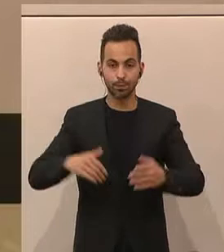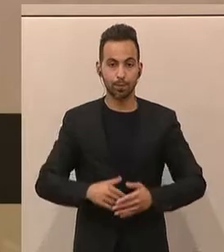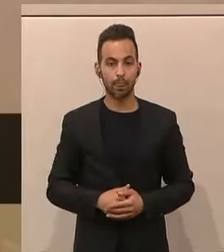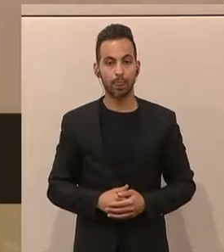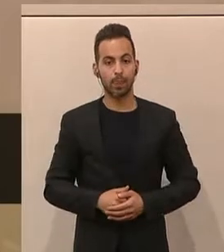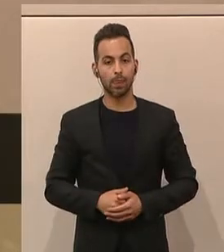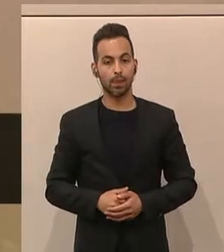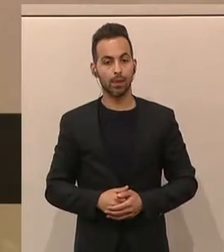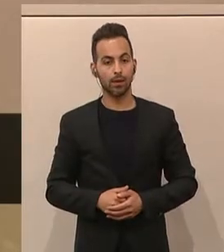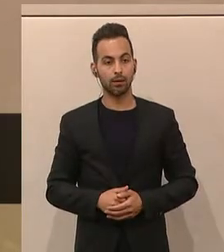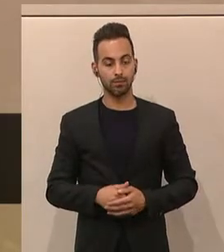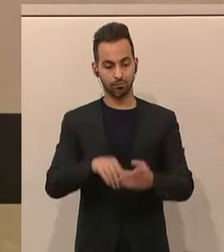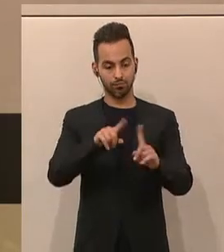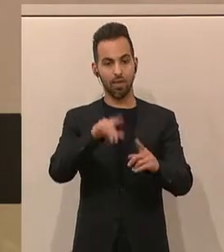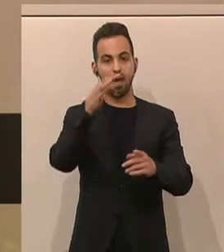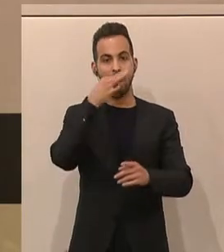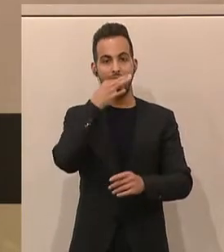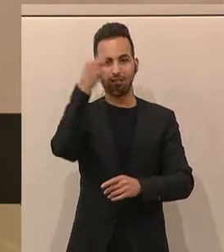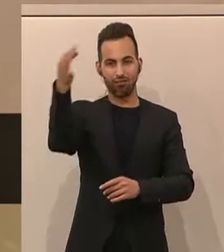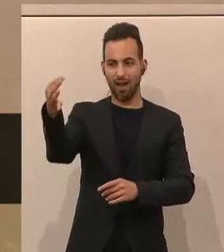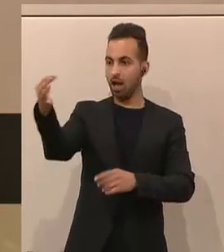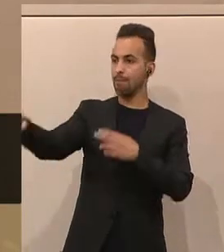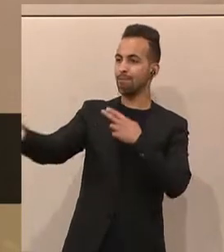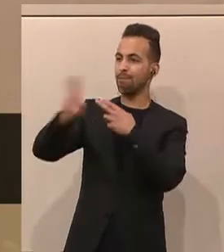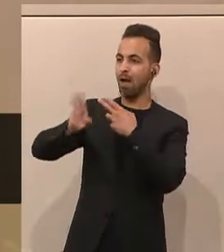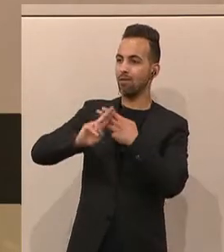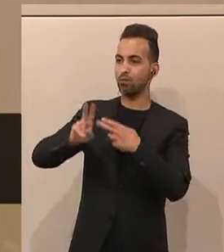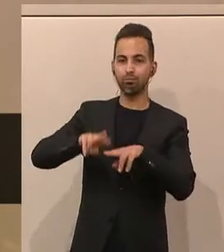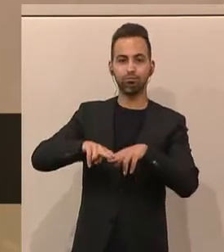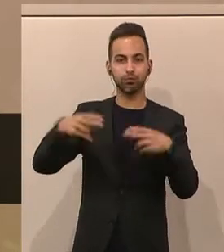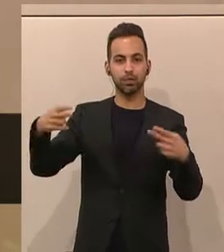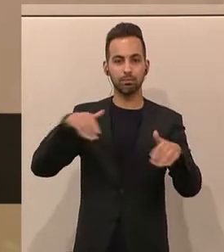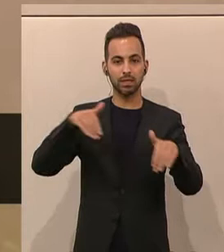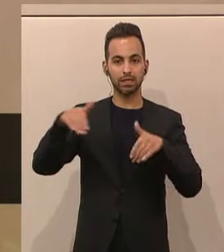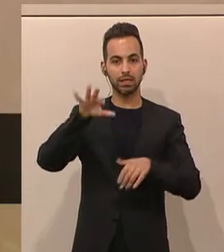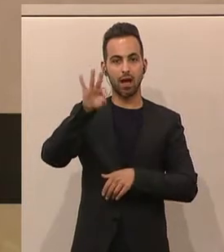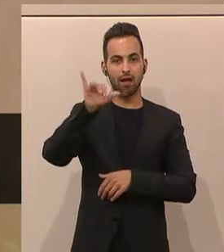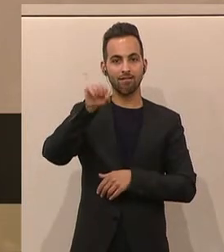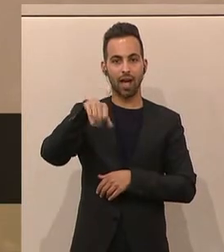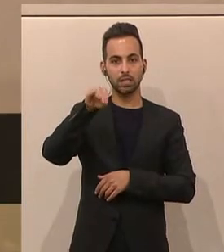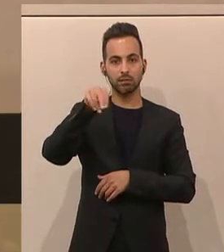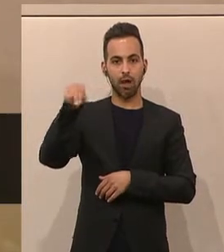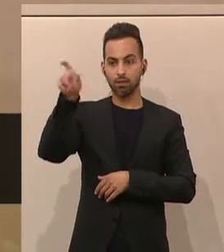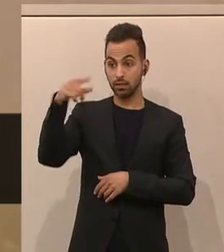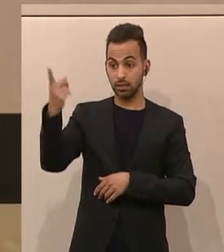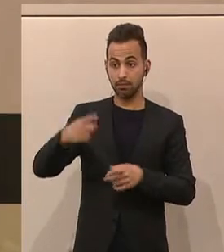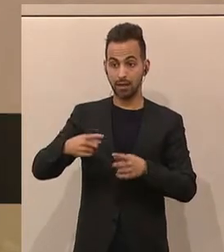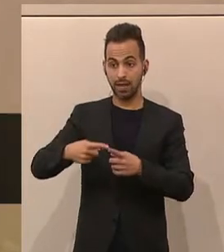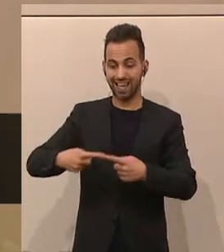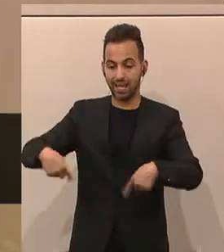wenn man sich die Anfragebeantwortung des Bundesministers Fassmann anschaut, der zuständige